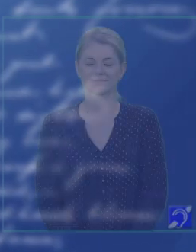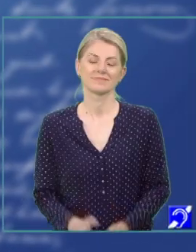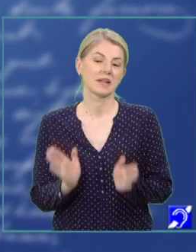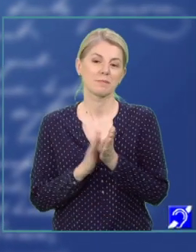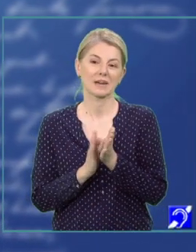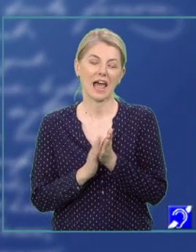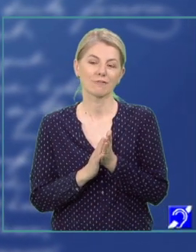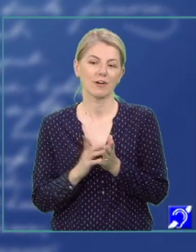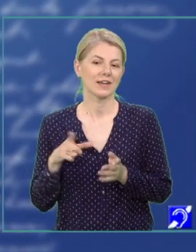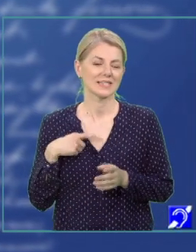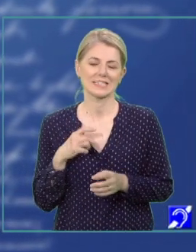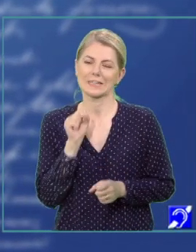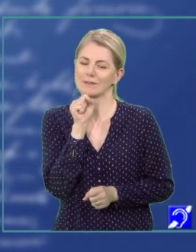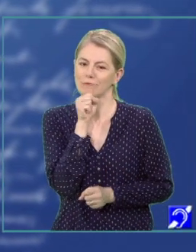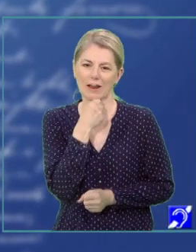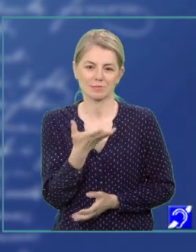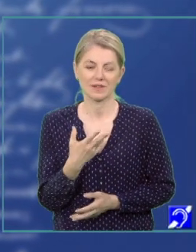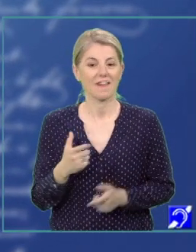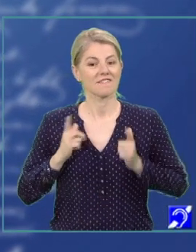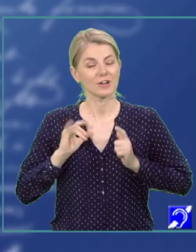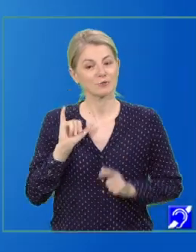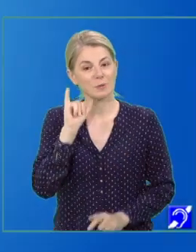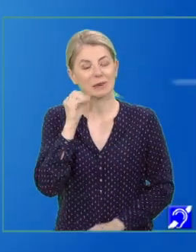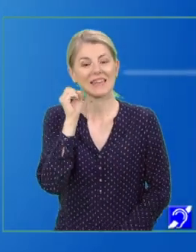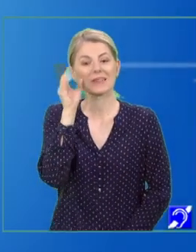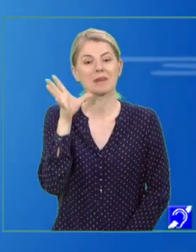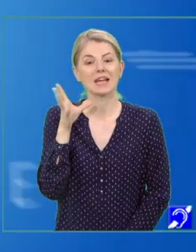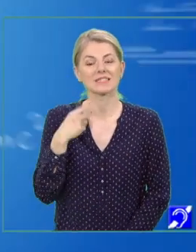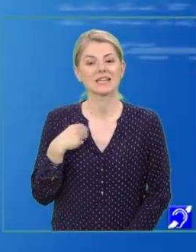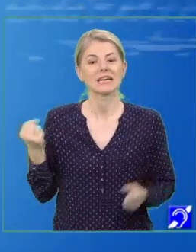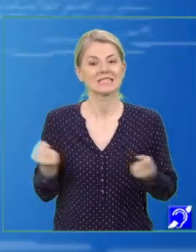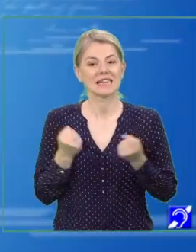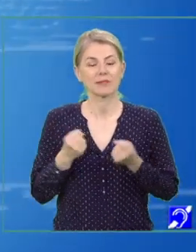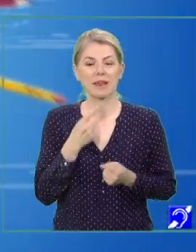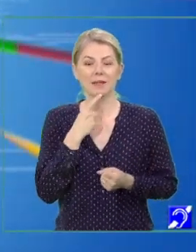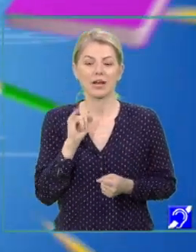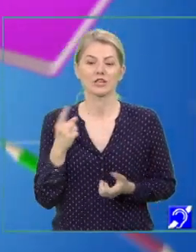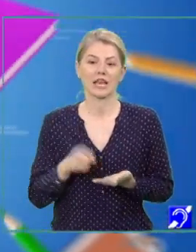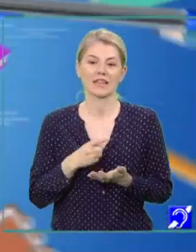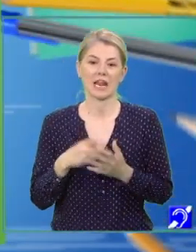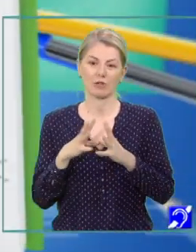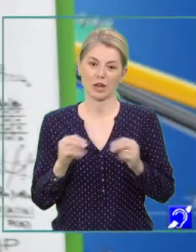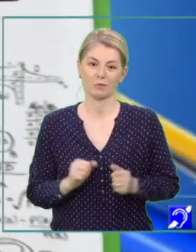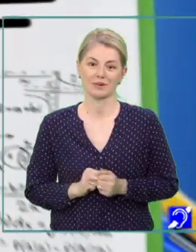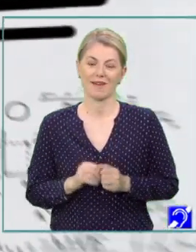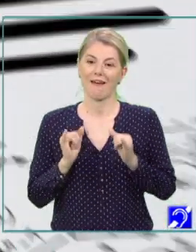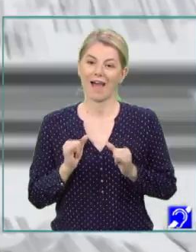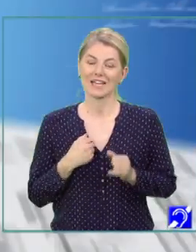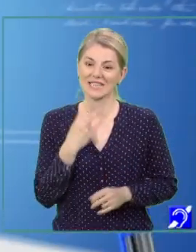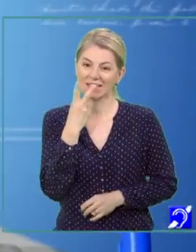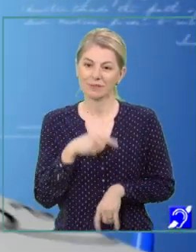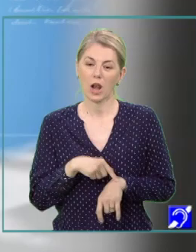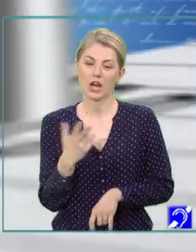Bravo! Sunteți tare silitori! Vă aștept și mâine dimineață să ne antrenăm la limba și literatura română. Azi ne vedem la